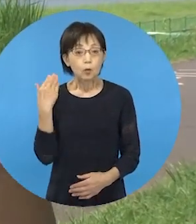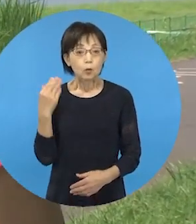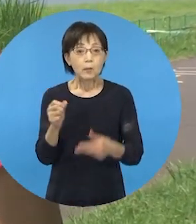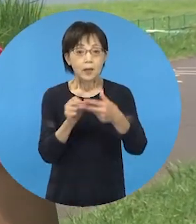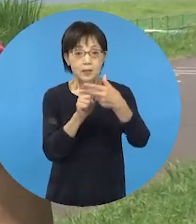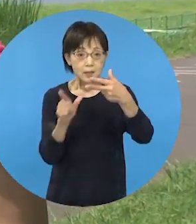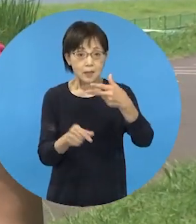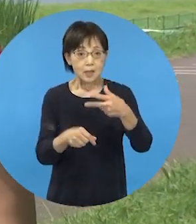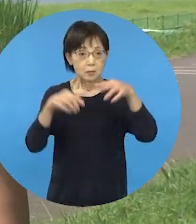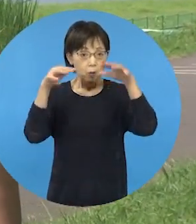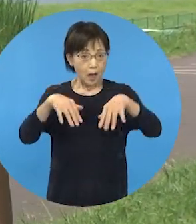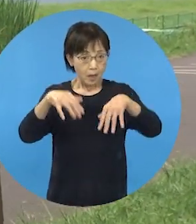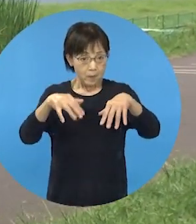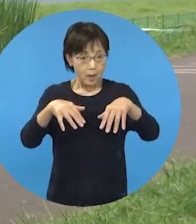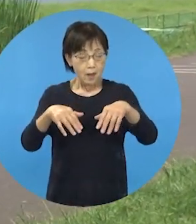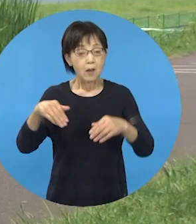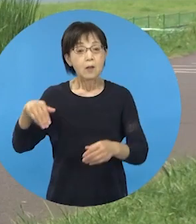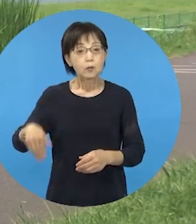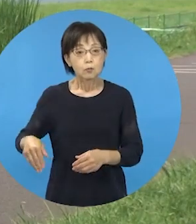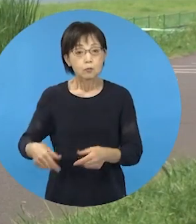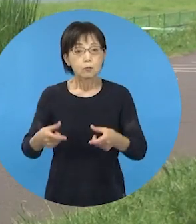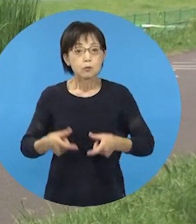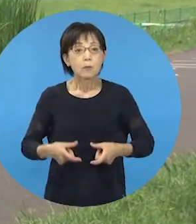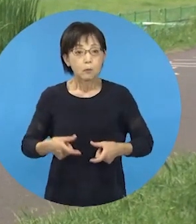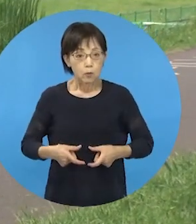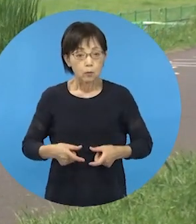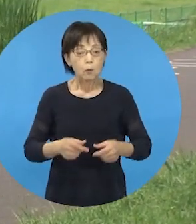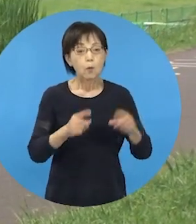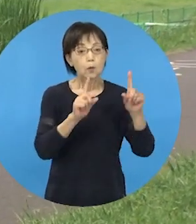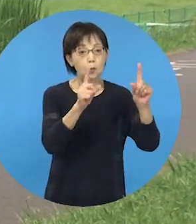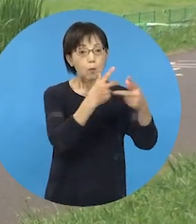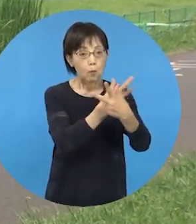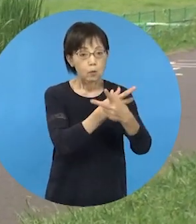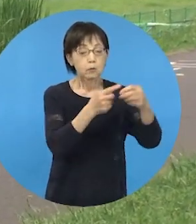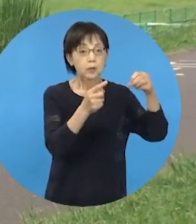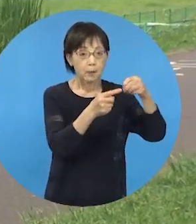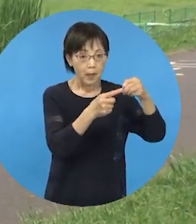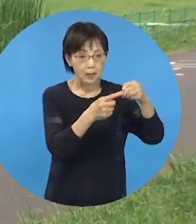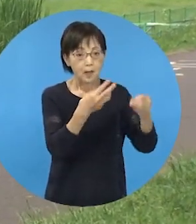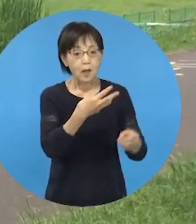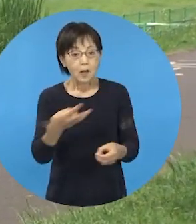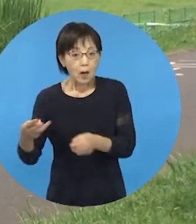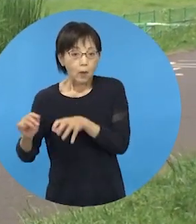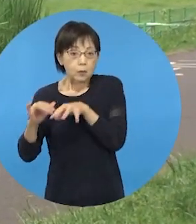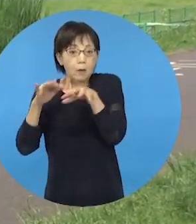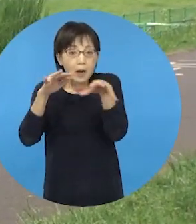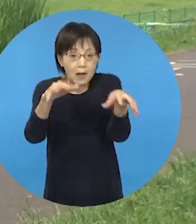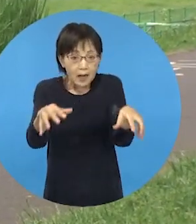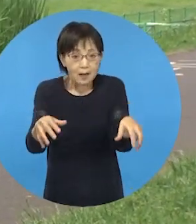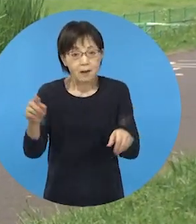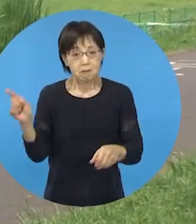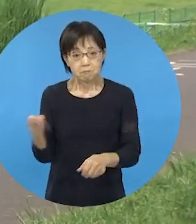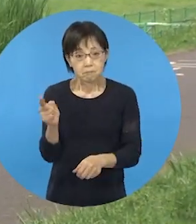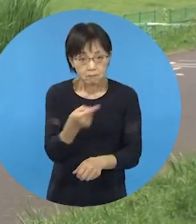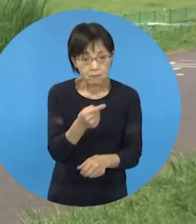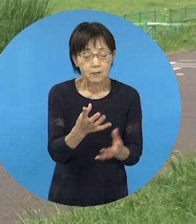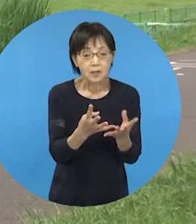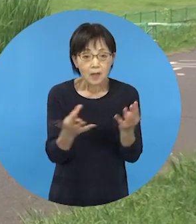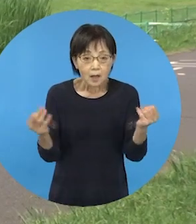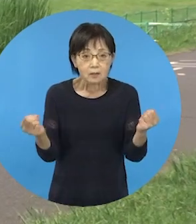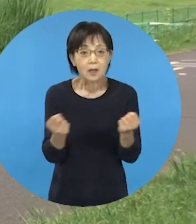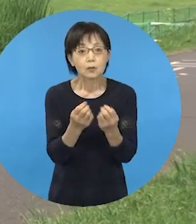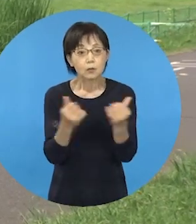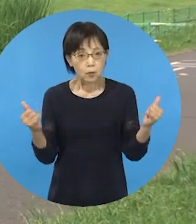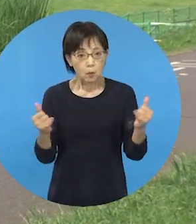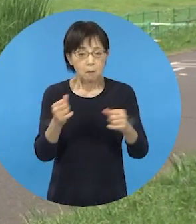先月の梅雨の大雨で熊本県や山形県を中心に河川の氾濫が相次いで発生し、多くの方が被災